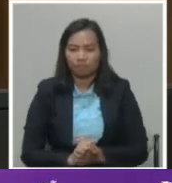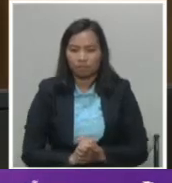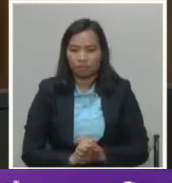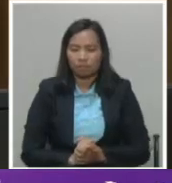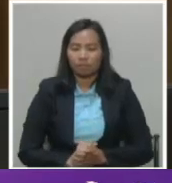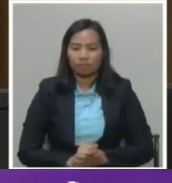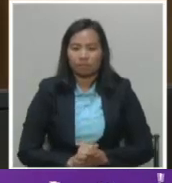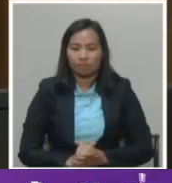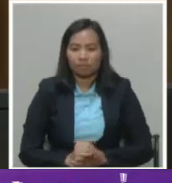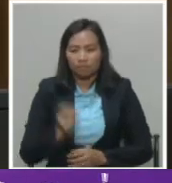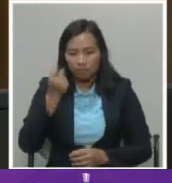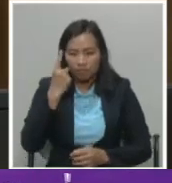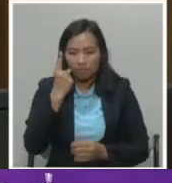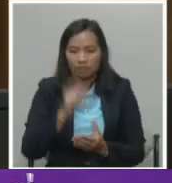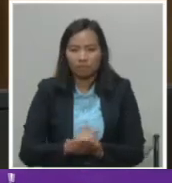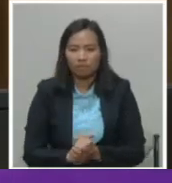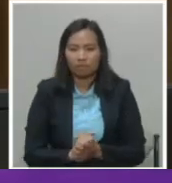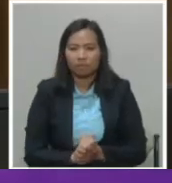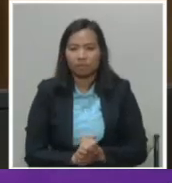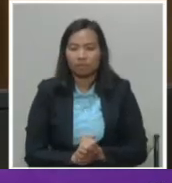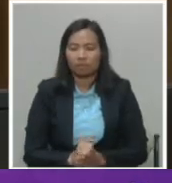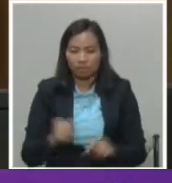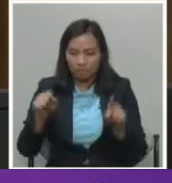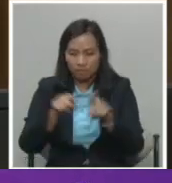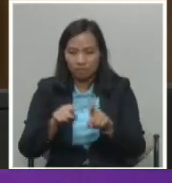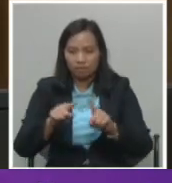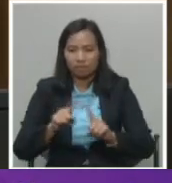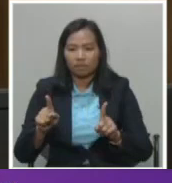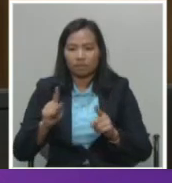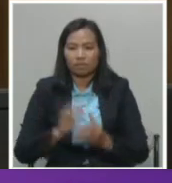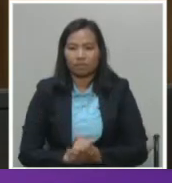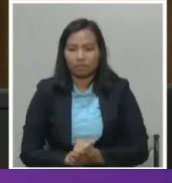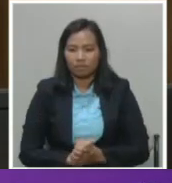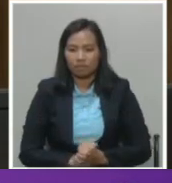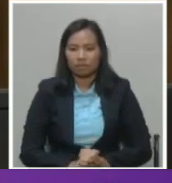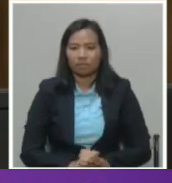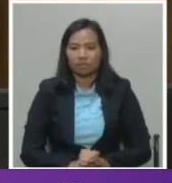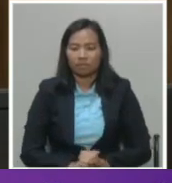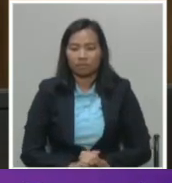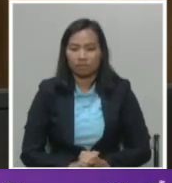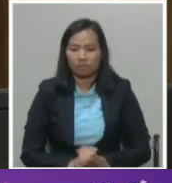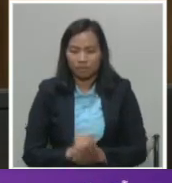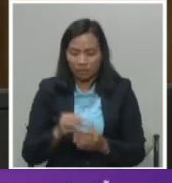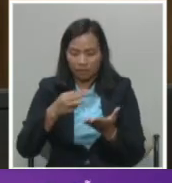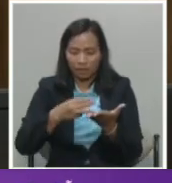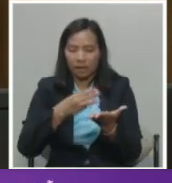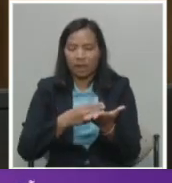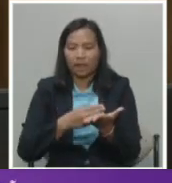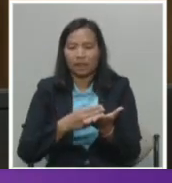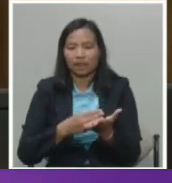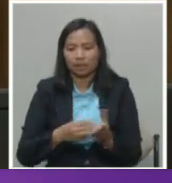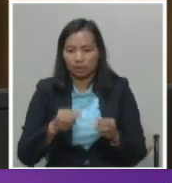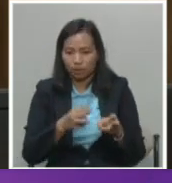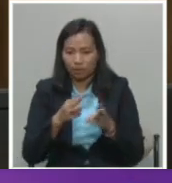ไปเข้าใจมั้ยไม่เหมือนเดิมนะครับเราควรไปศึกษาตรงนี้ด้วยนะครับระแบบระเบียบวิธีงานงบประมาณนะครับผ